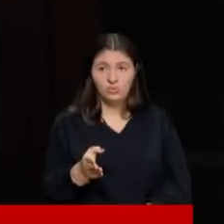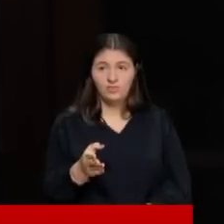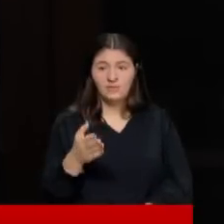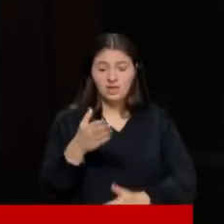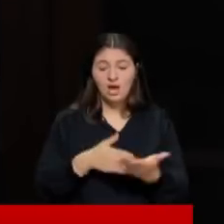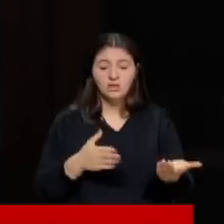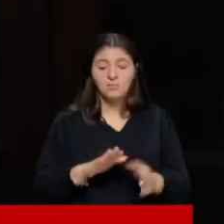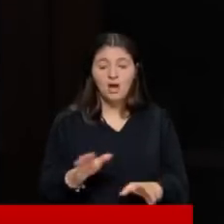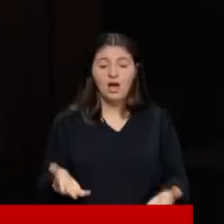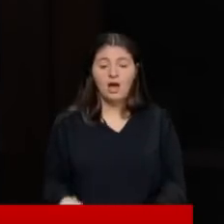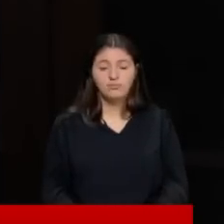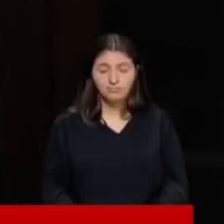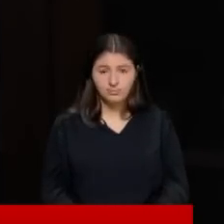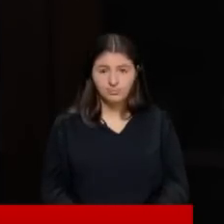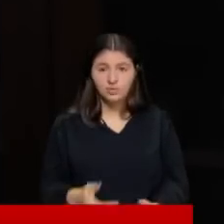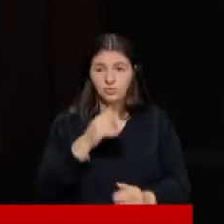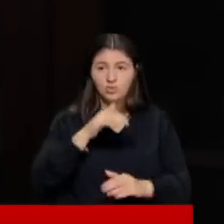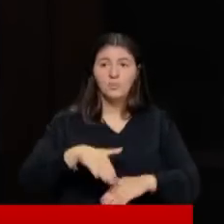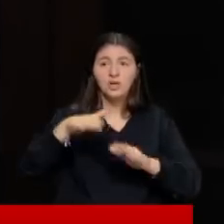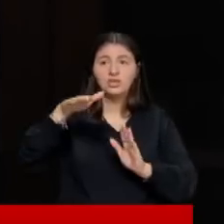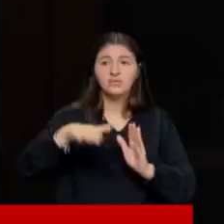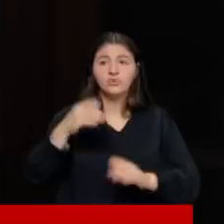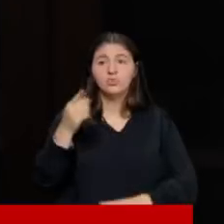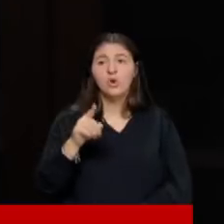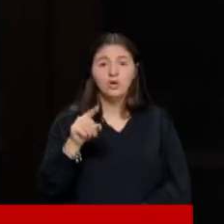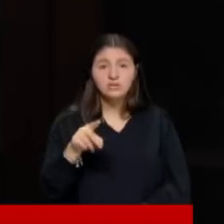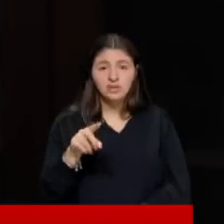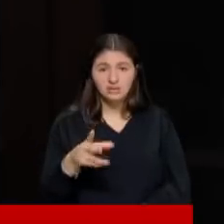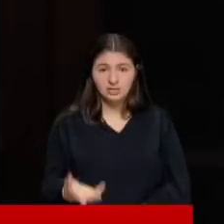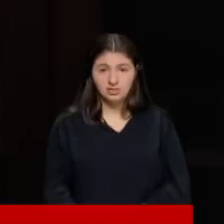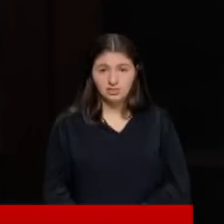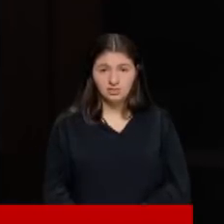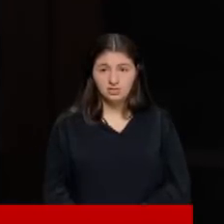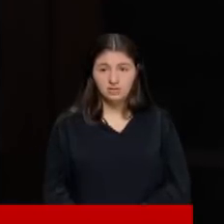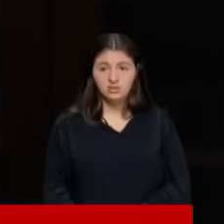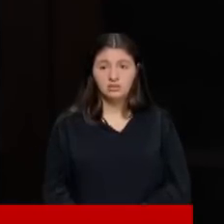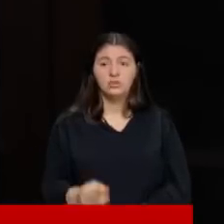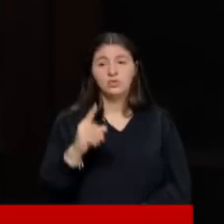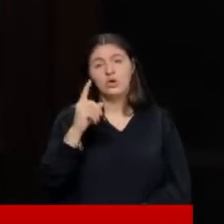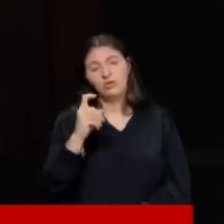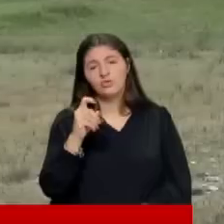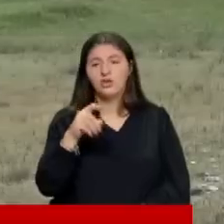daha yarısını tamamlamadık barajımızın seviyesi %18 %19 seviyelerinde